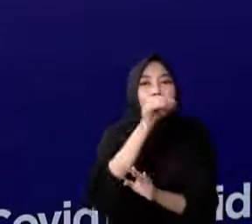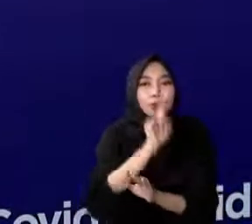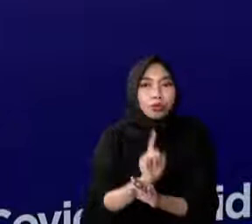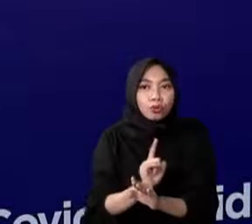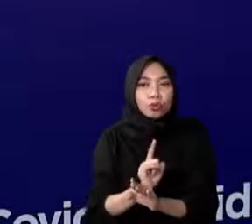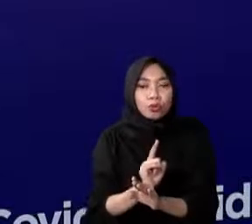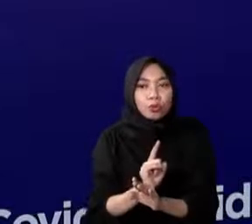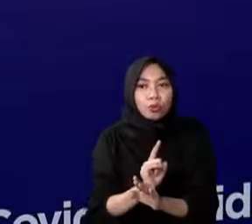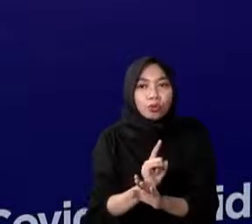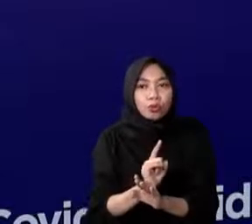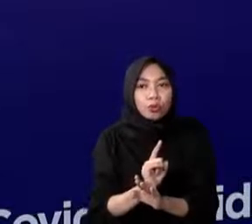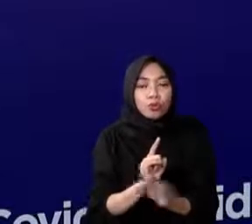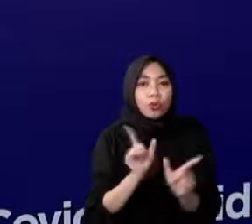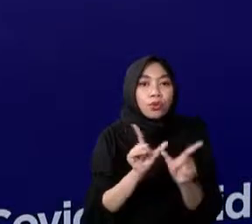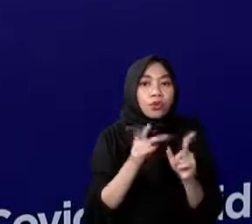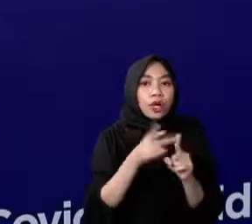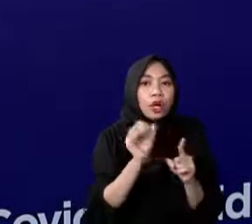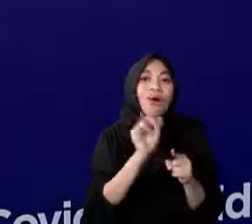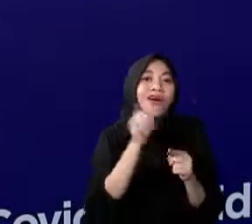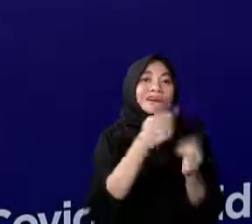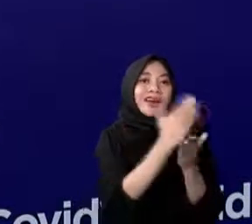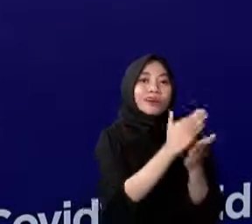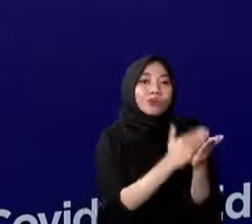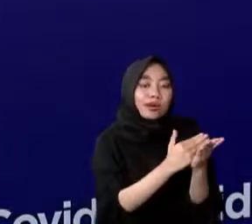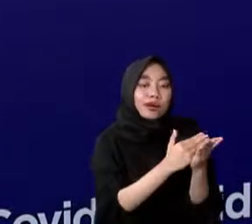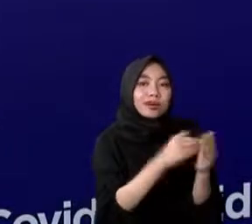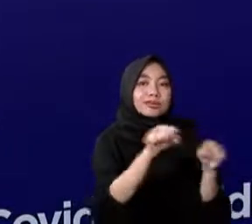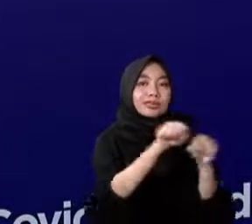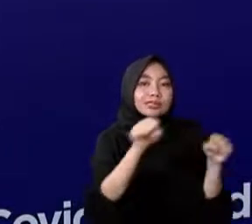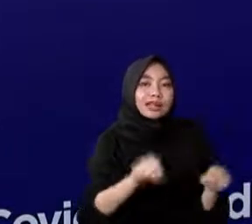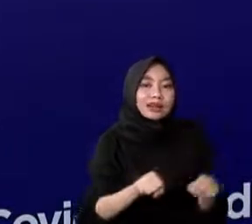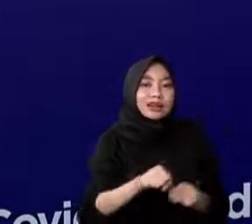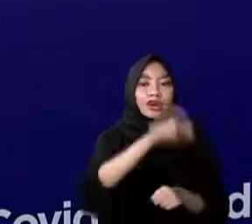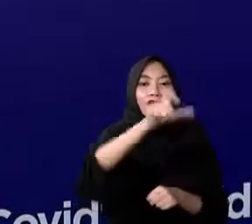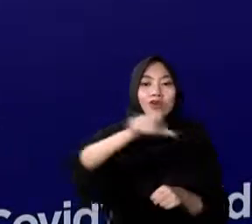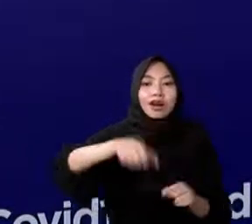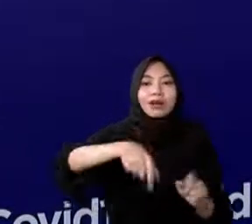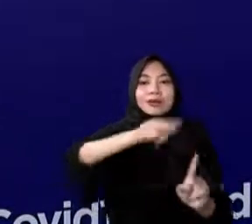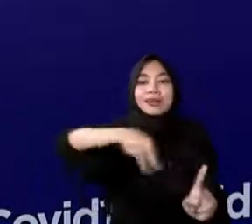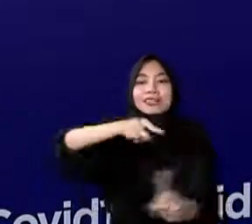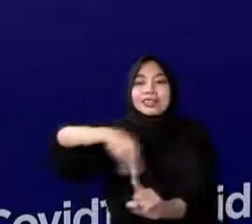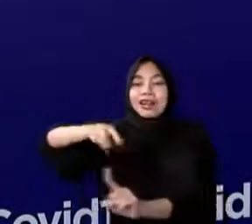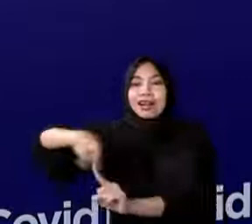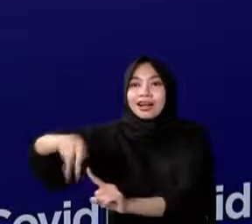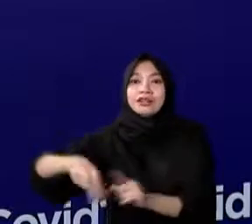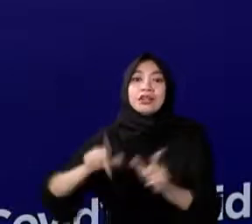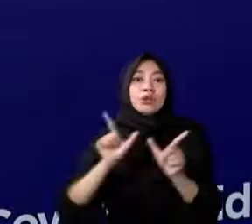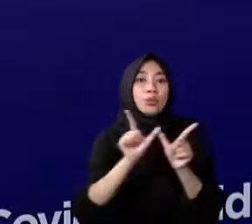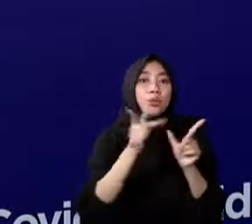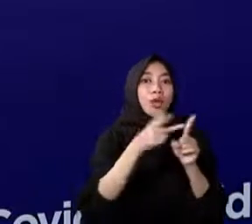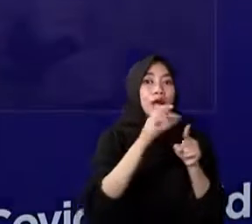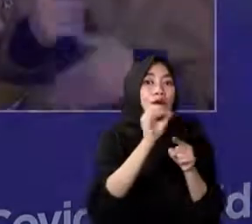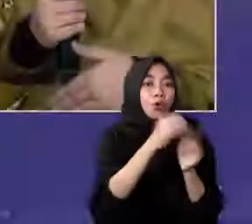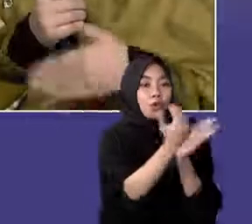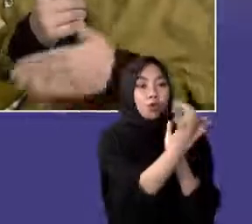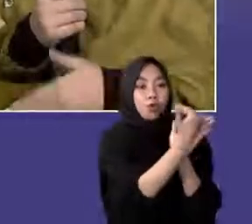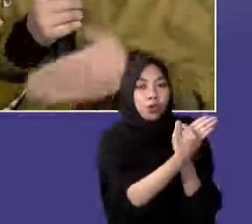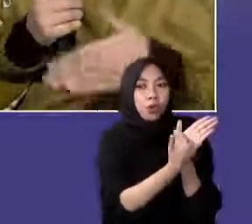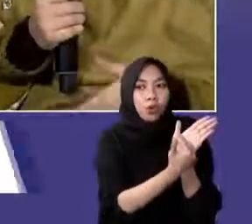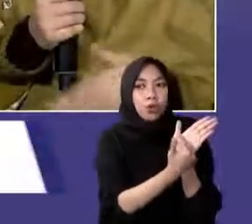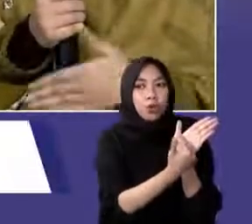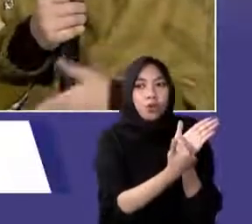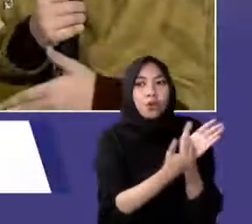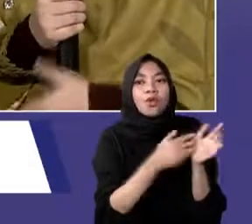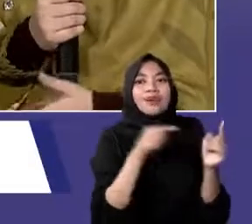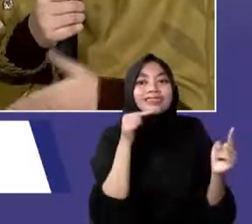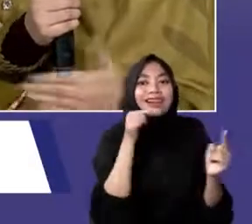yang ditetapkan oleh WHO terkait dengan target jumlah pemeriksaan. WHO menargetkan ada